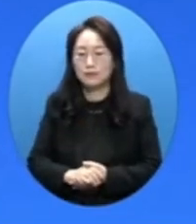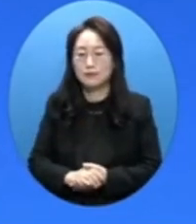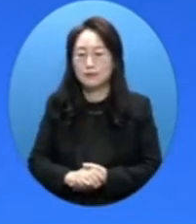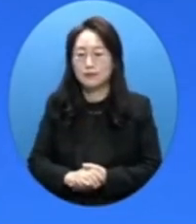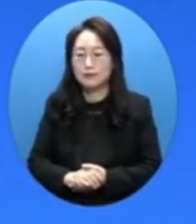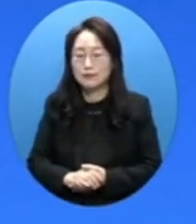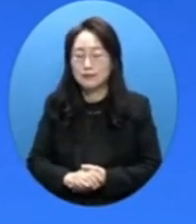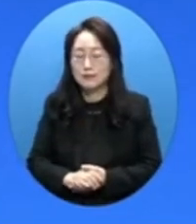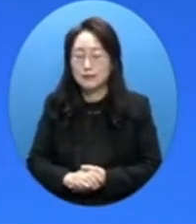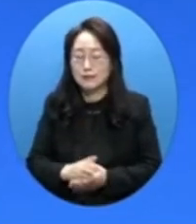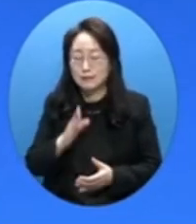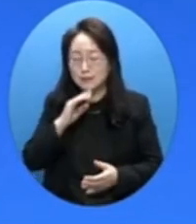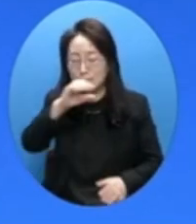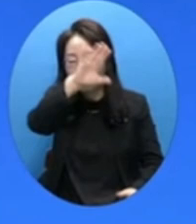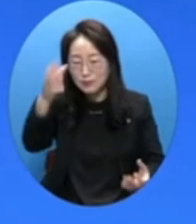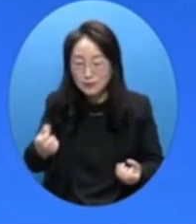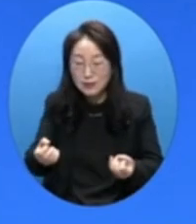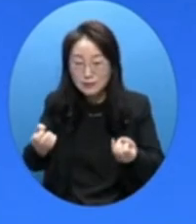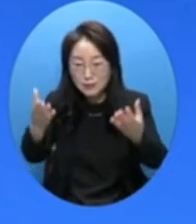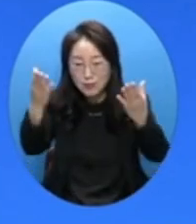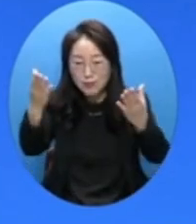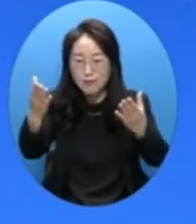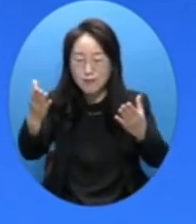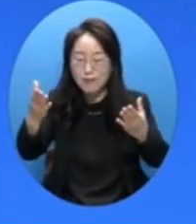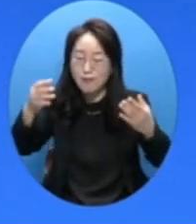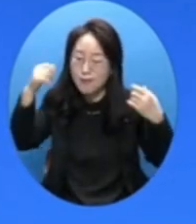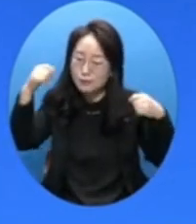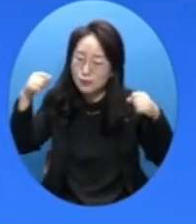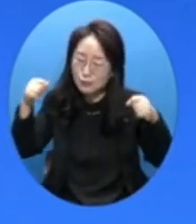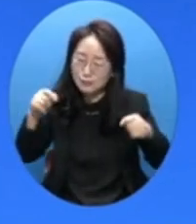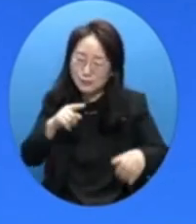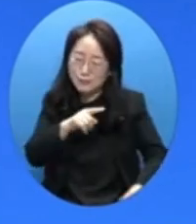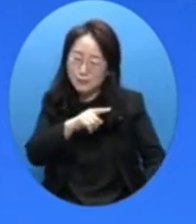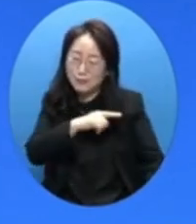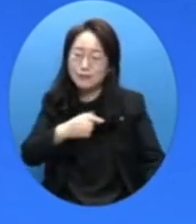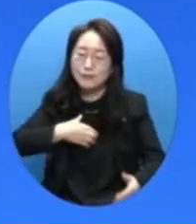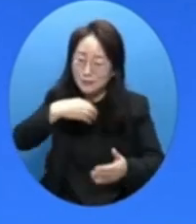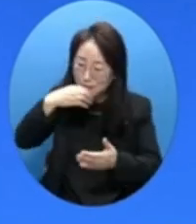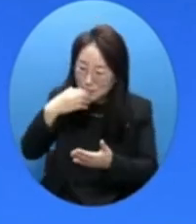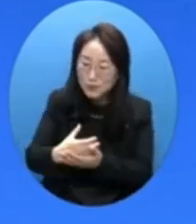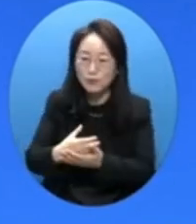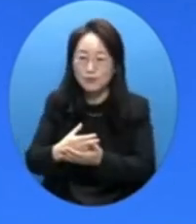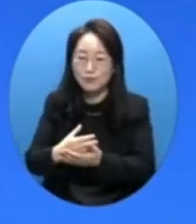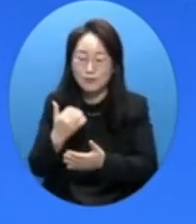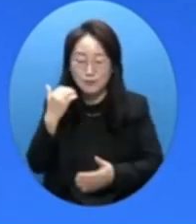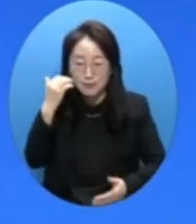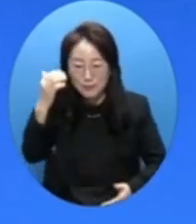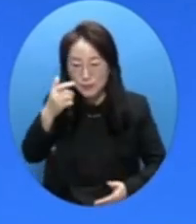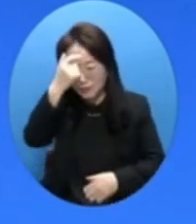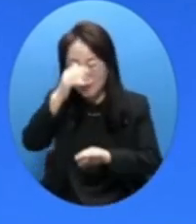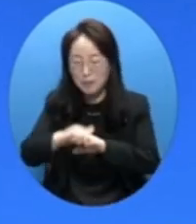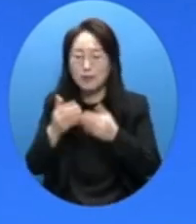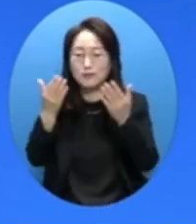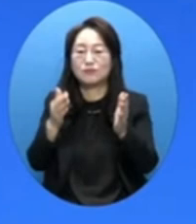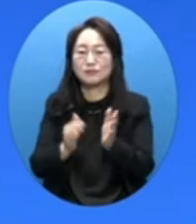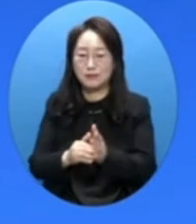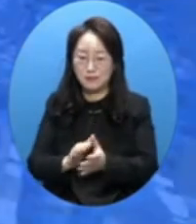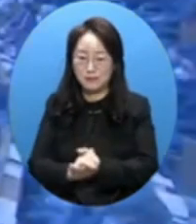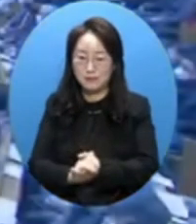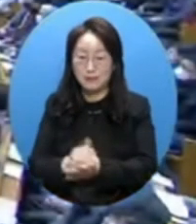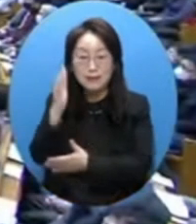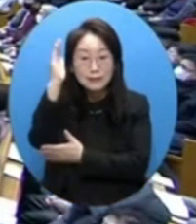그래서 그 어느 때 성탄절보다도 가장 감동적인 감격의 성탄절 예배를 드렸다고 합니다이